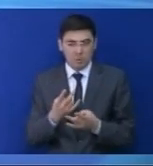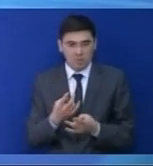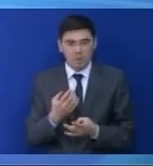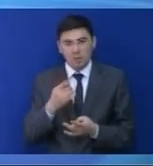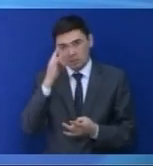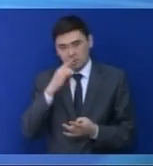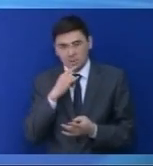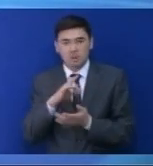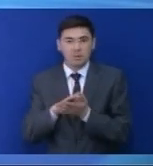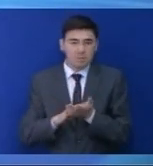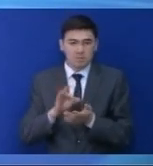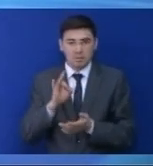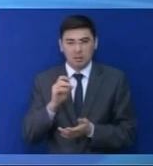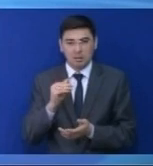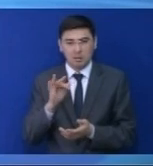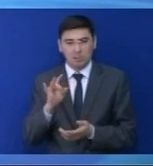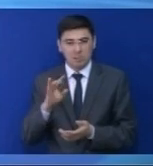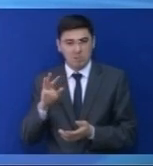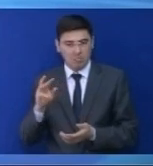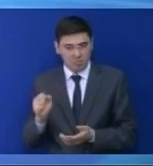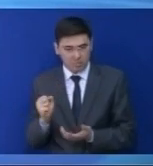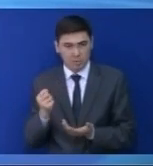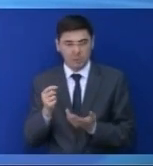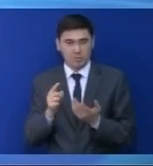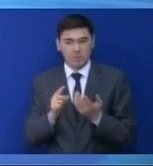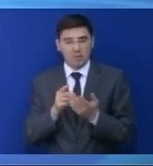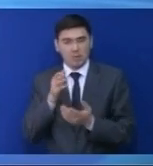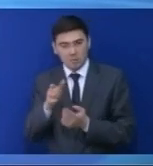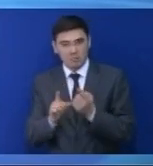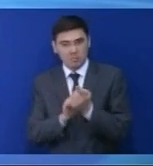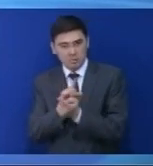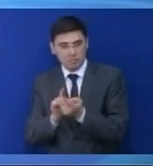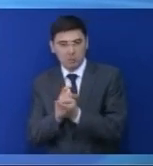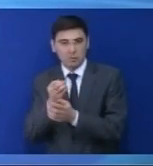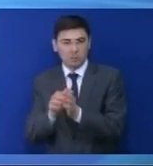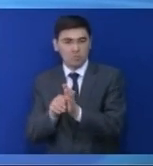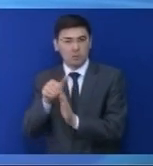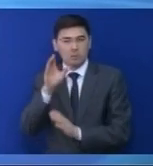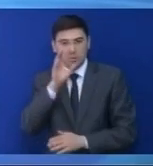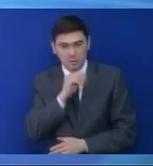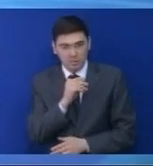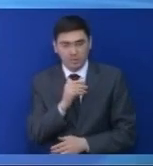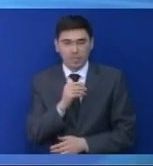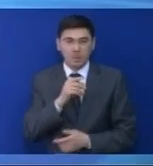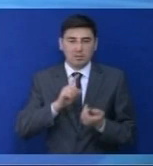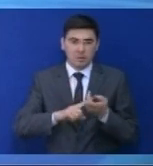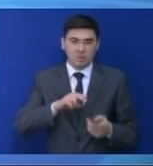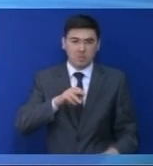жалғастырып, мәжесіне жеткізетін президент қажет. Бұл біріншіден ел ішіндегі саяси әлеуметтік, екіншіден